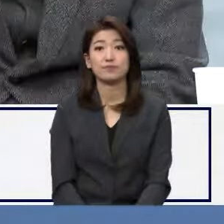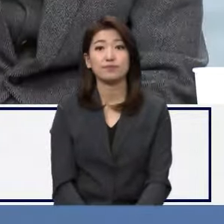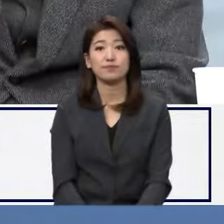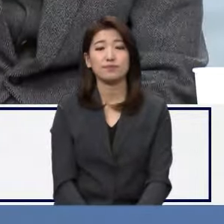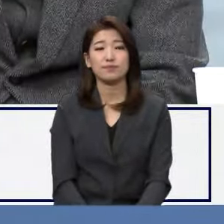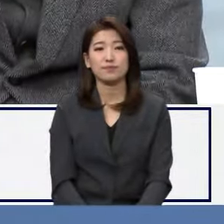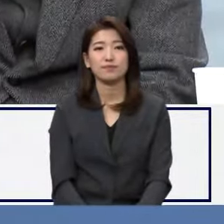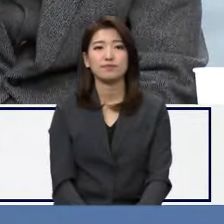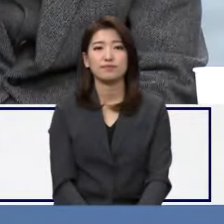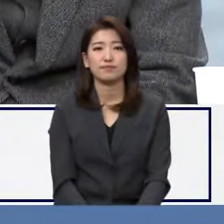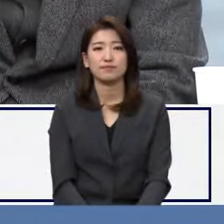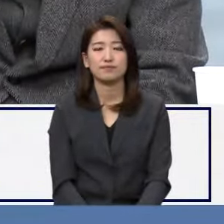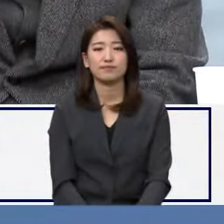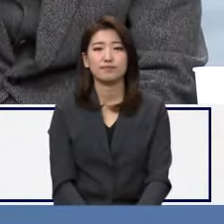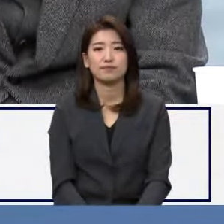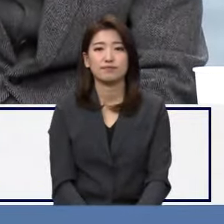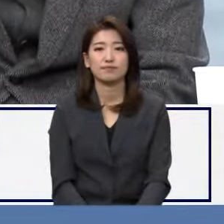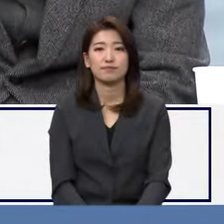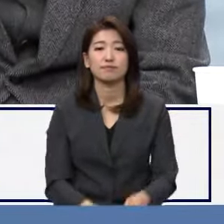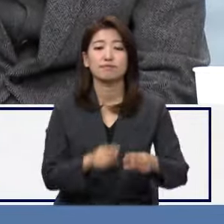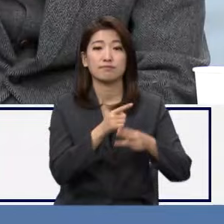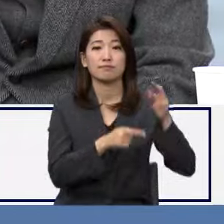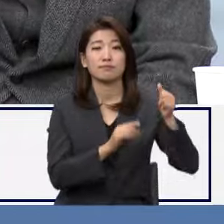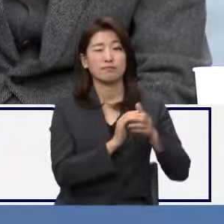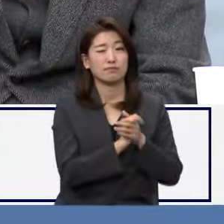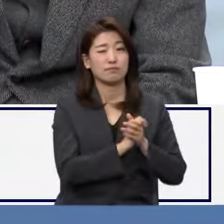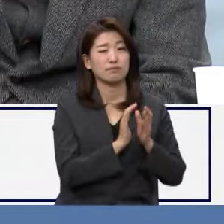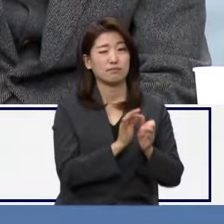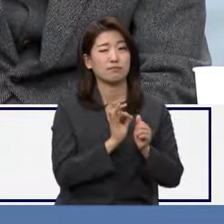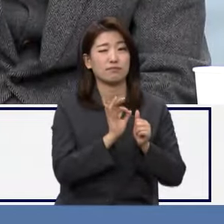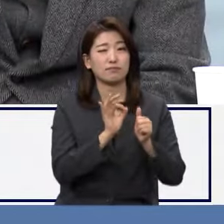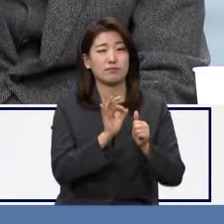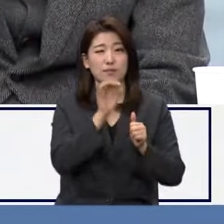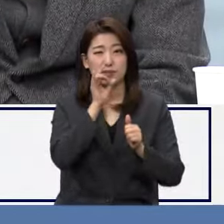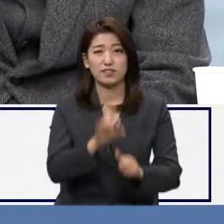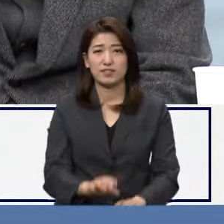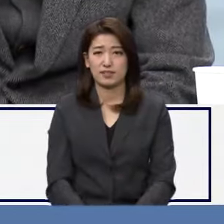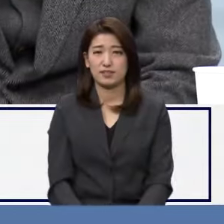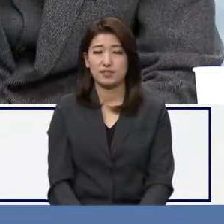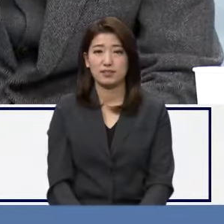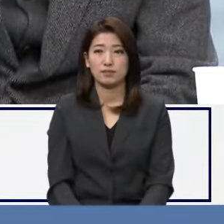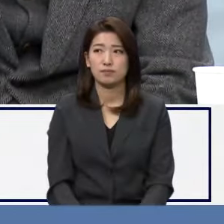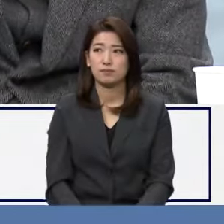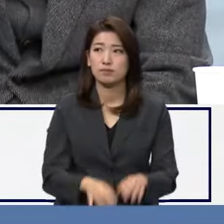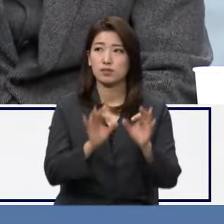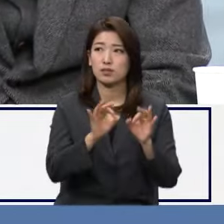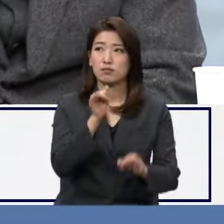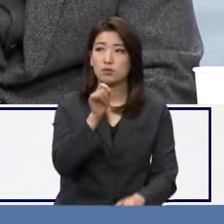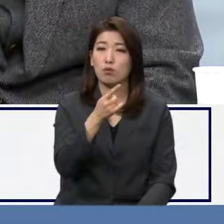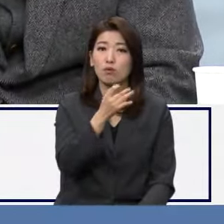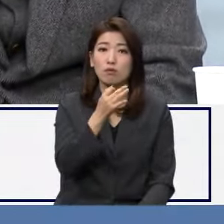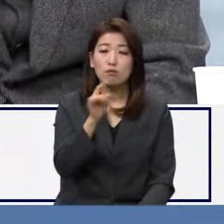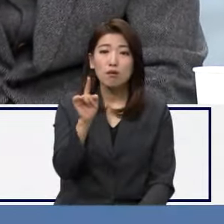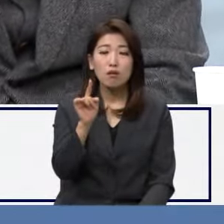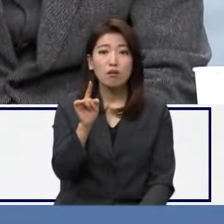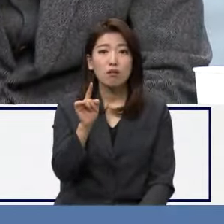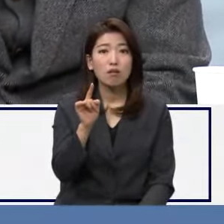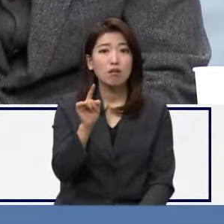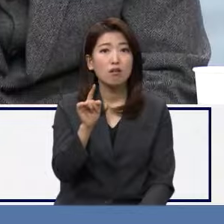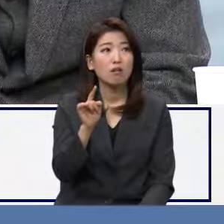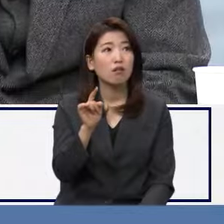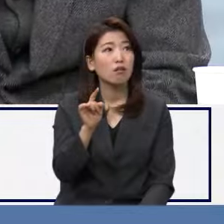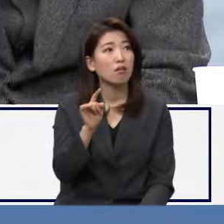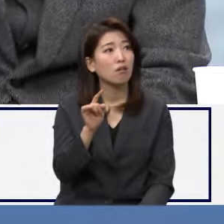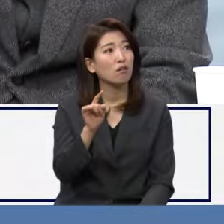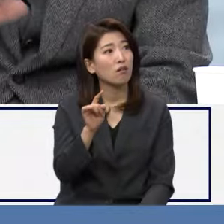개입하는 공천 하면 안 된다 그런에서 저도 아까 놀랬죠 저는 그 말씀은 동의하는게 김윤아 전의원이 공천하는 뭐 깜짝 놀랐어요 어떻게 국민이 이렇게 가고